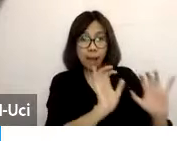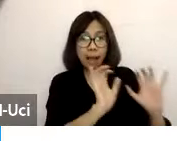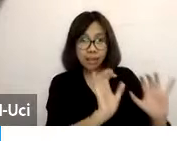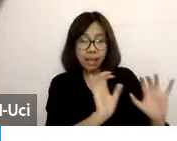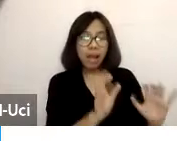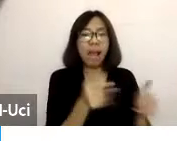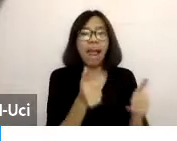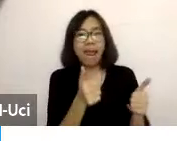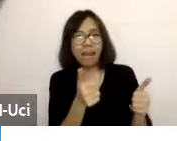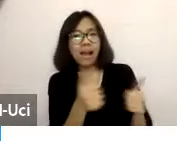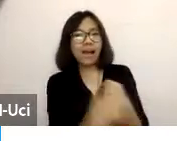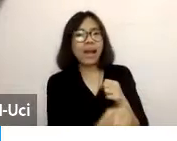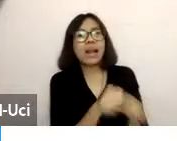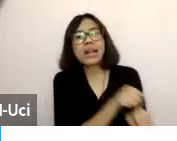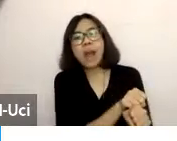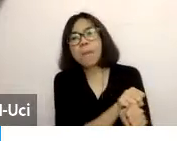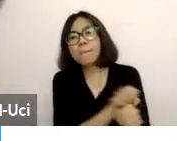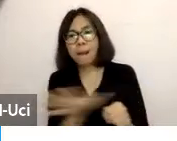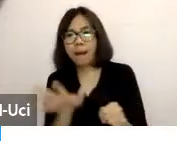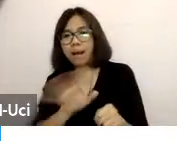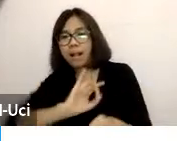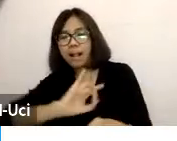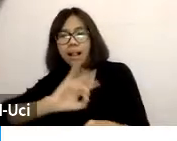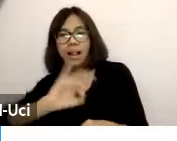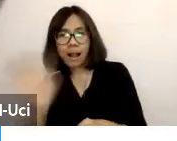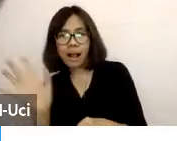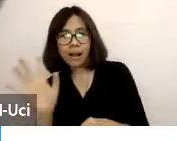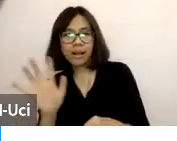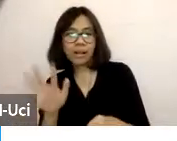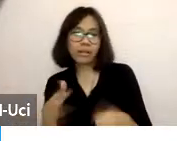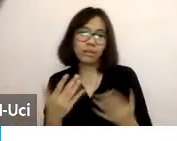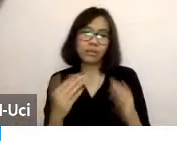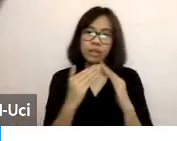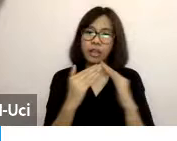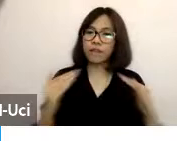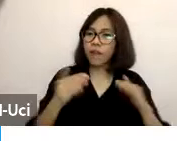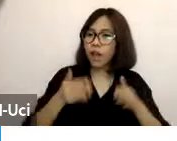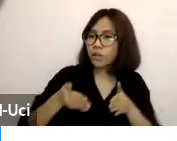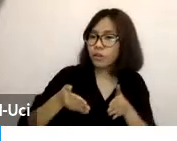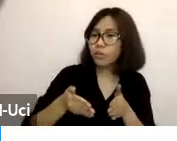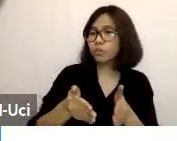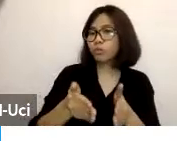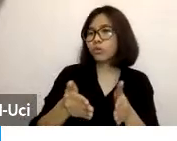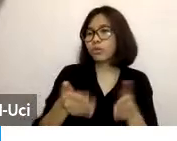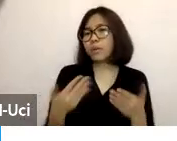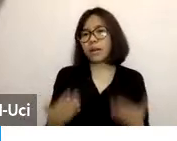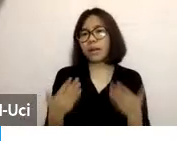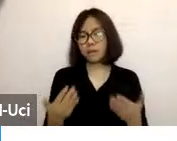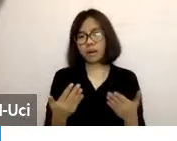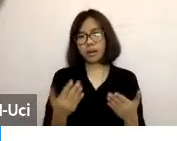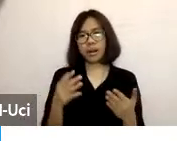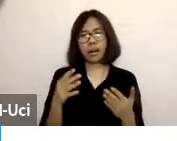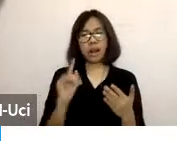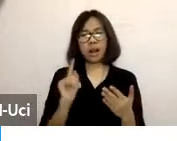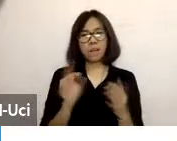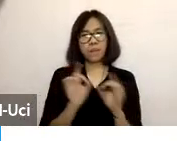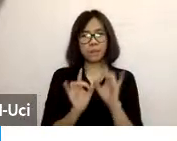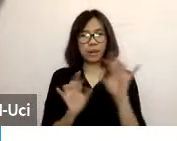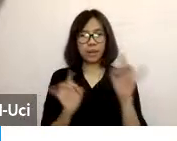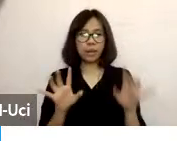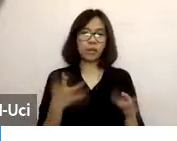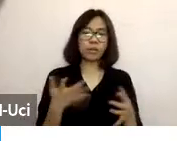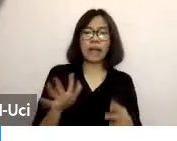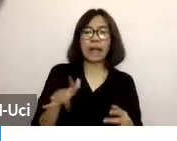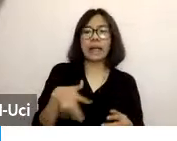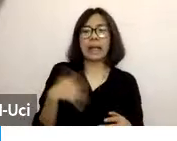terhadap kali ini ya dan kemudian juga tidak lupa selalu terstruktur bagaimanapun Karena bagaimanapun nanti ada soal ras